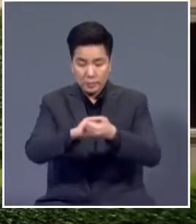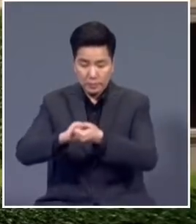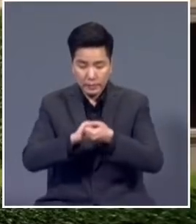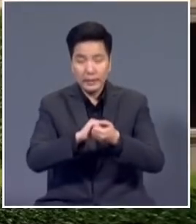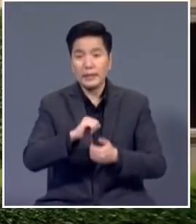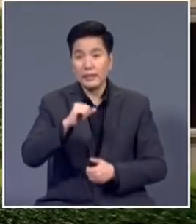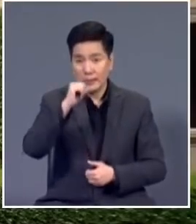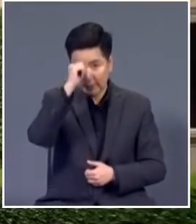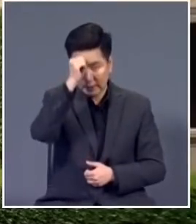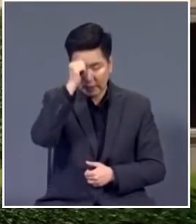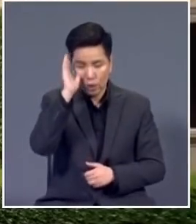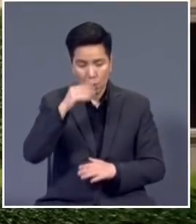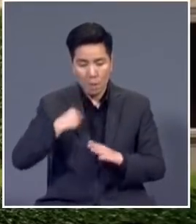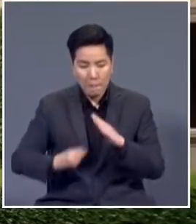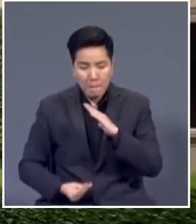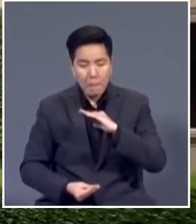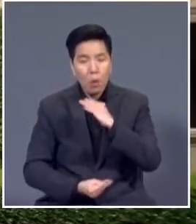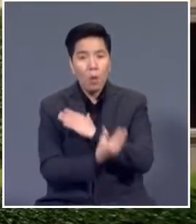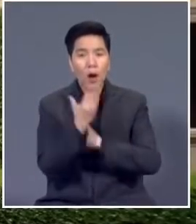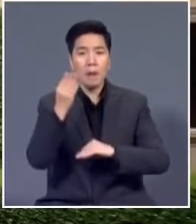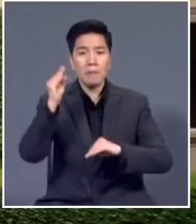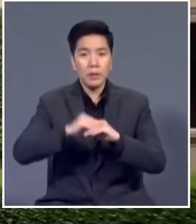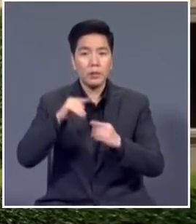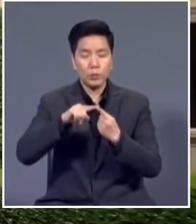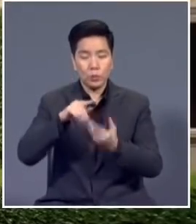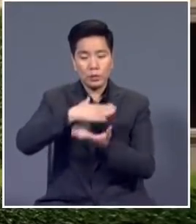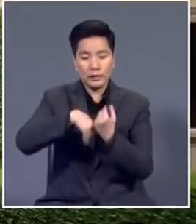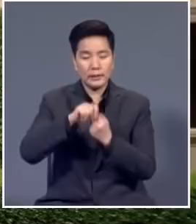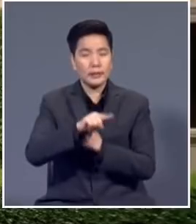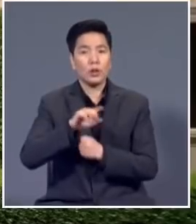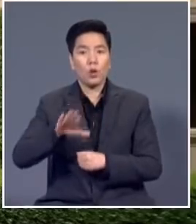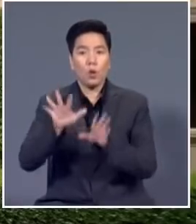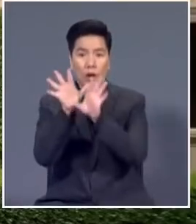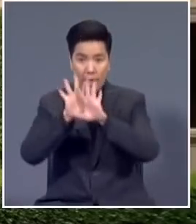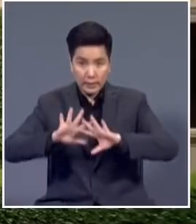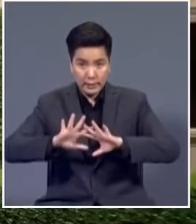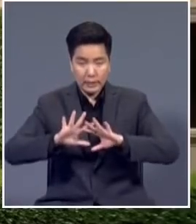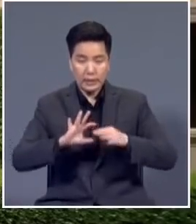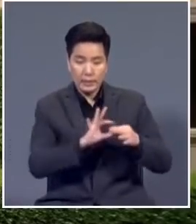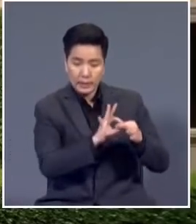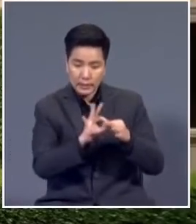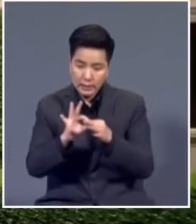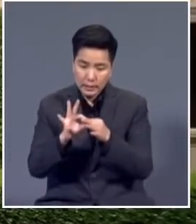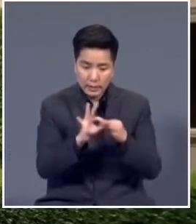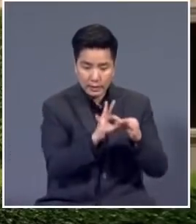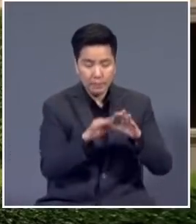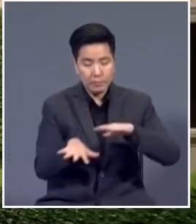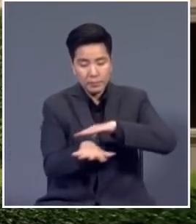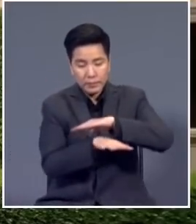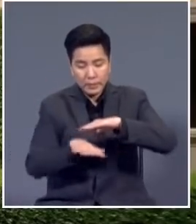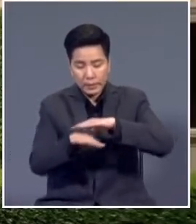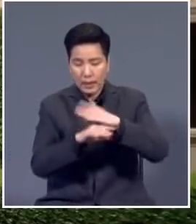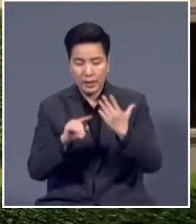ดียก็จะช่วยเพิ่มโอกาสทางเศรษฐกิจให้กับกลุ่มประเทศอาเซียนและช่วยส่งเสริมความเชื่อมโยงทางโครงสร้างพื้นฐานระหว่าง